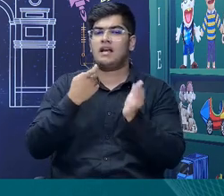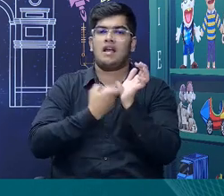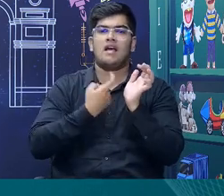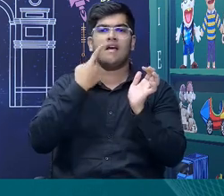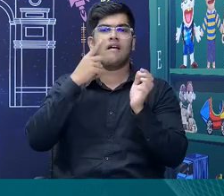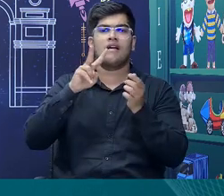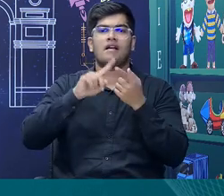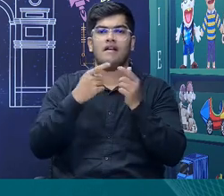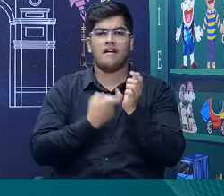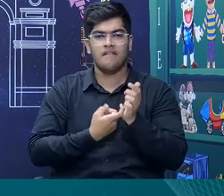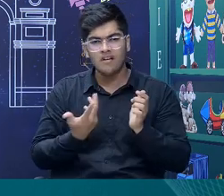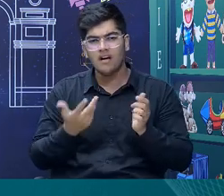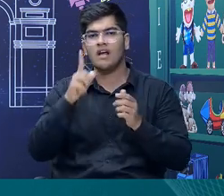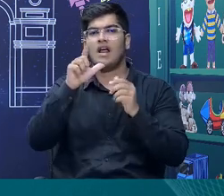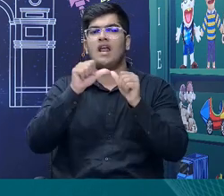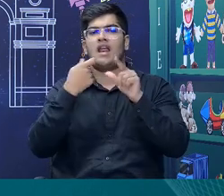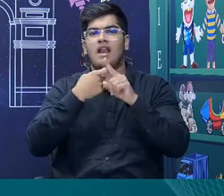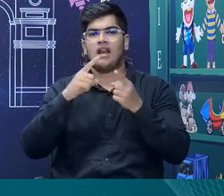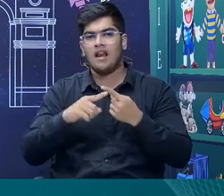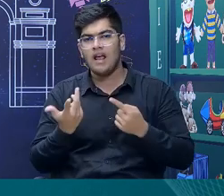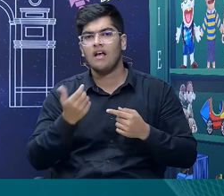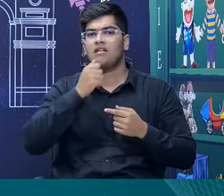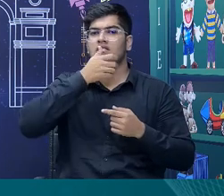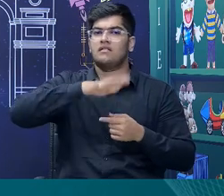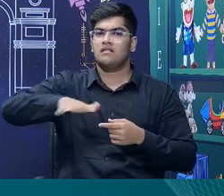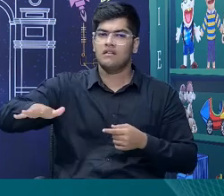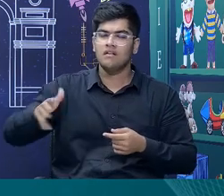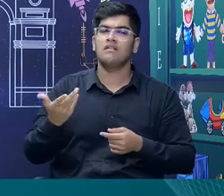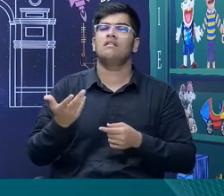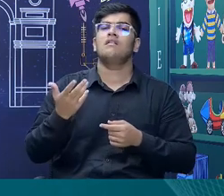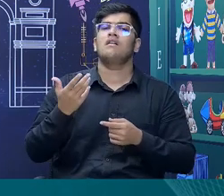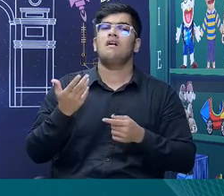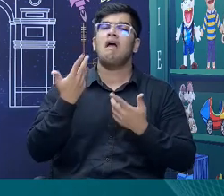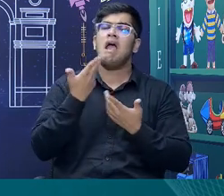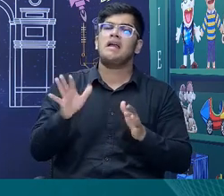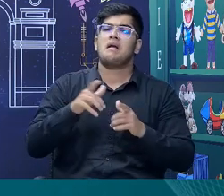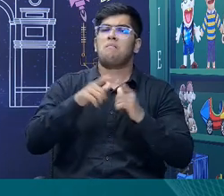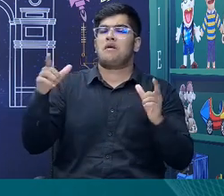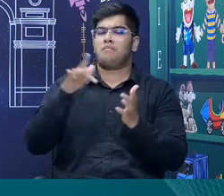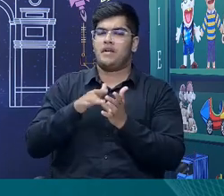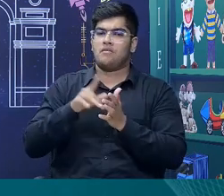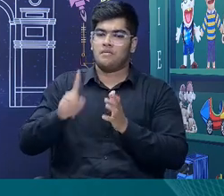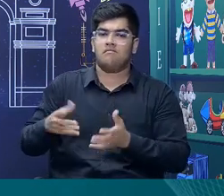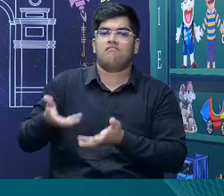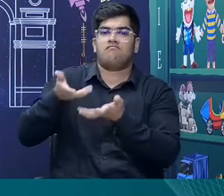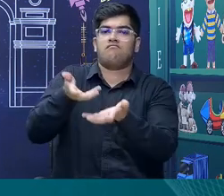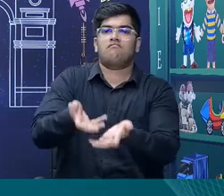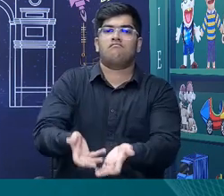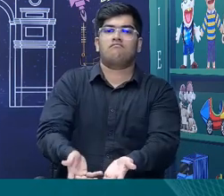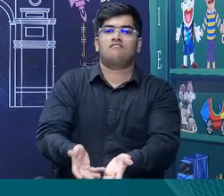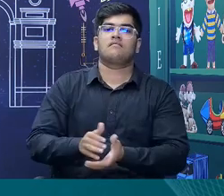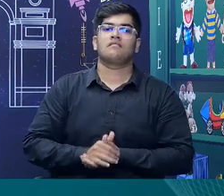कोई लेख हो शक्ति है सी हो सकता है समुद्र या ओसियन हो सकता है और वहां पर उनका